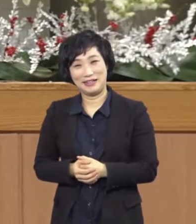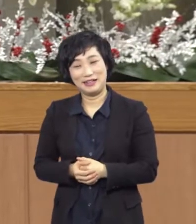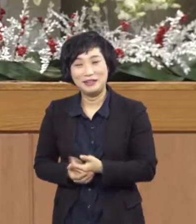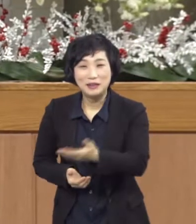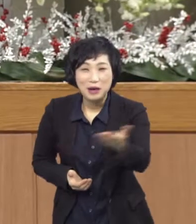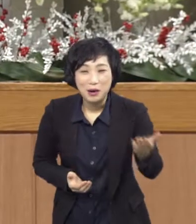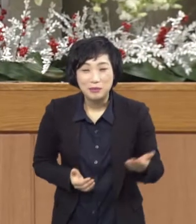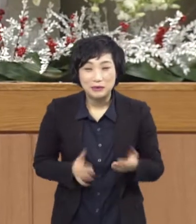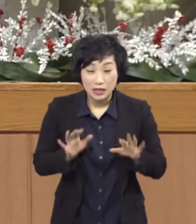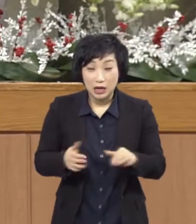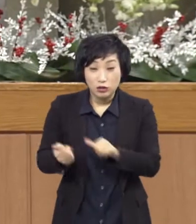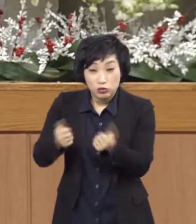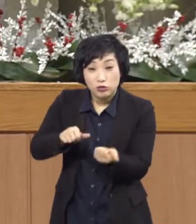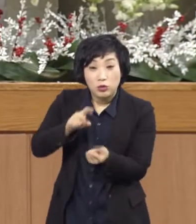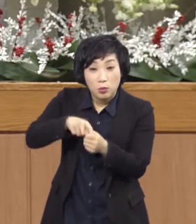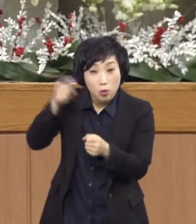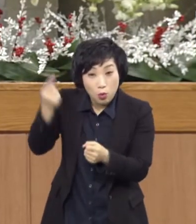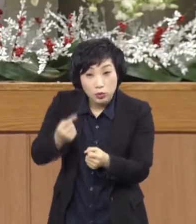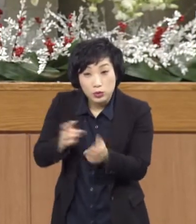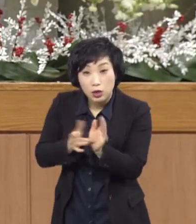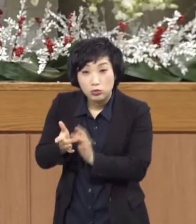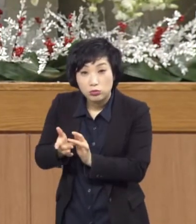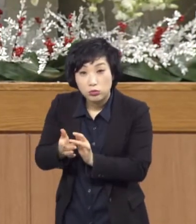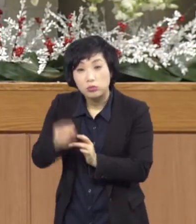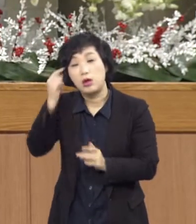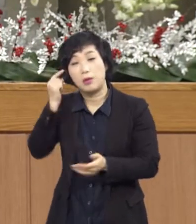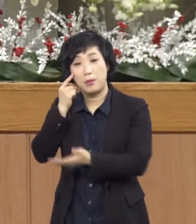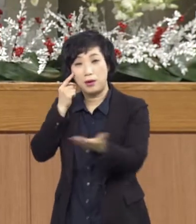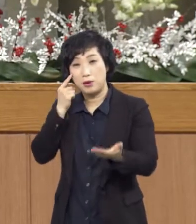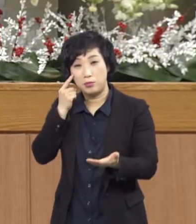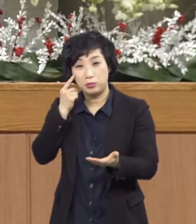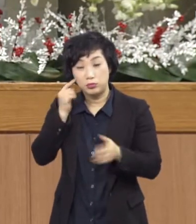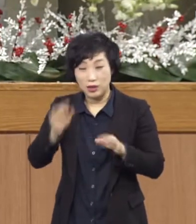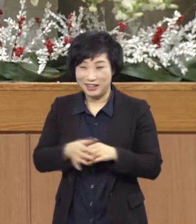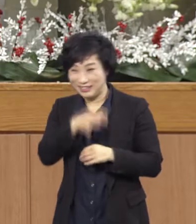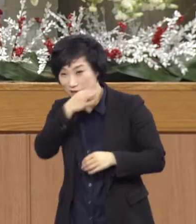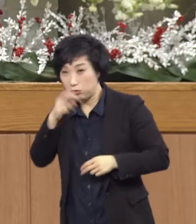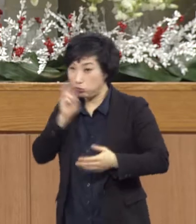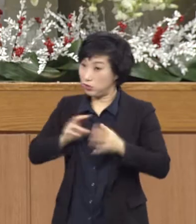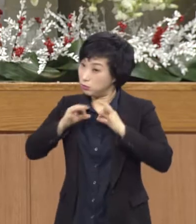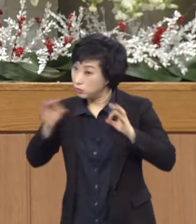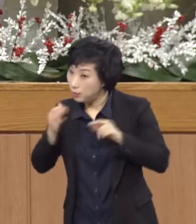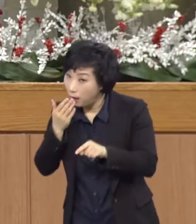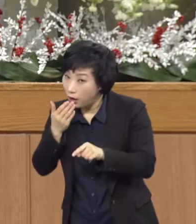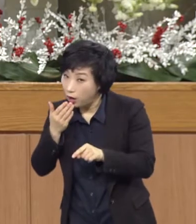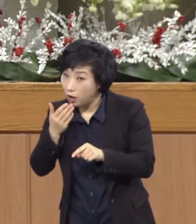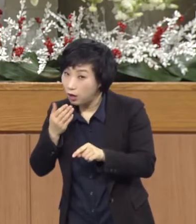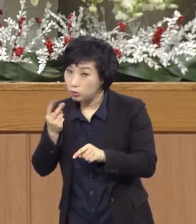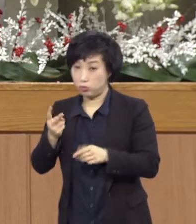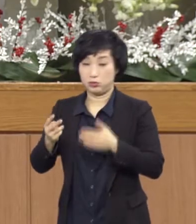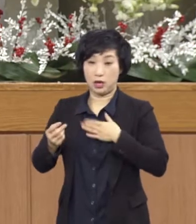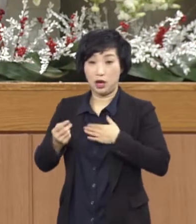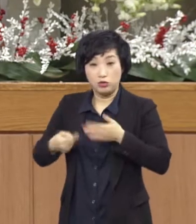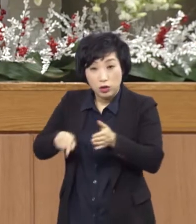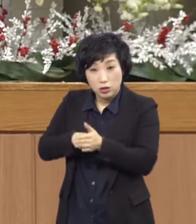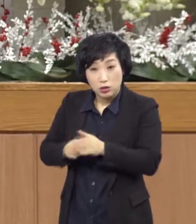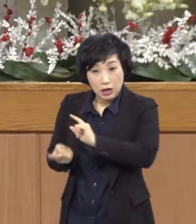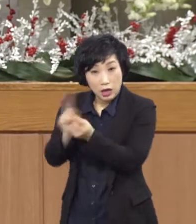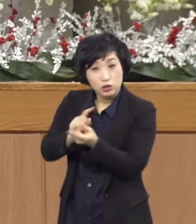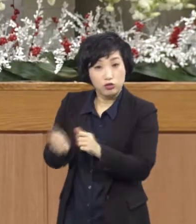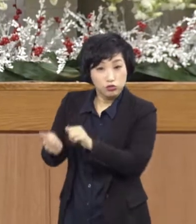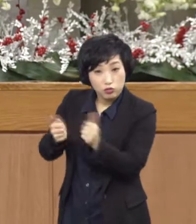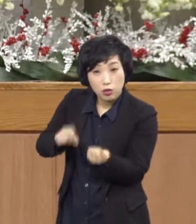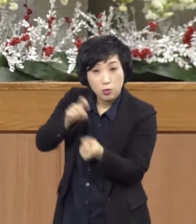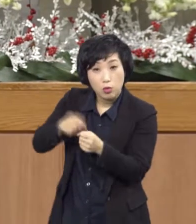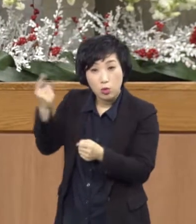여러분, 죽으러 오신 예수님 앞에서 뭐 흥겨웁게 노래 불러? 나 위해서 대신 죽으러 오신